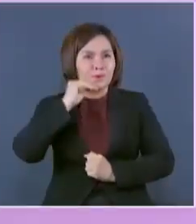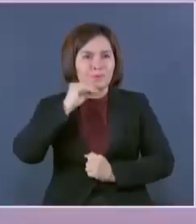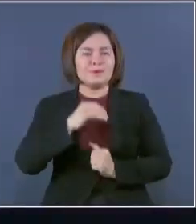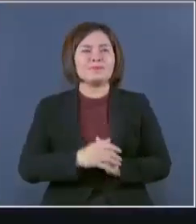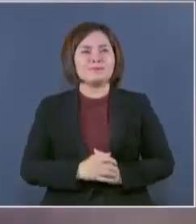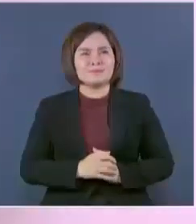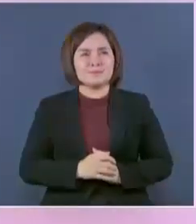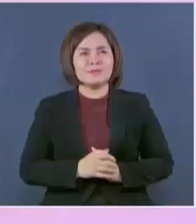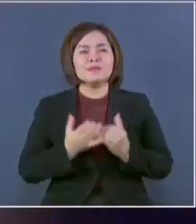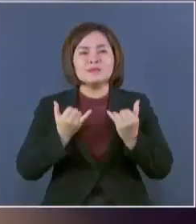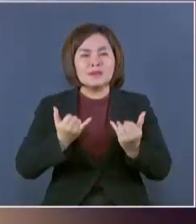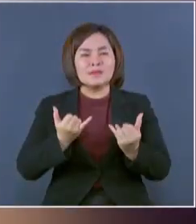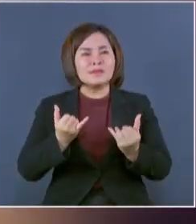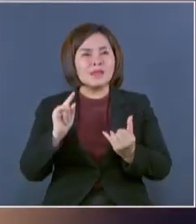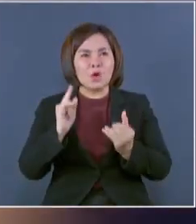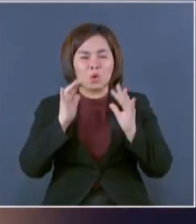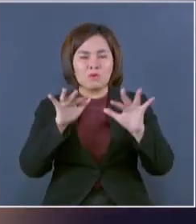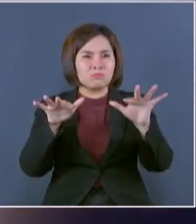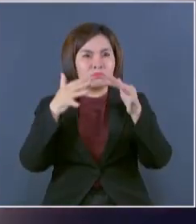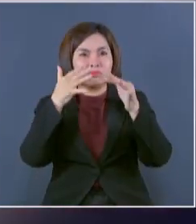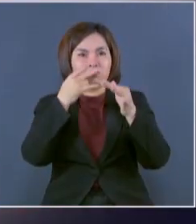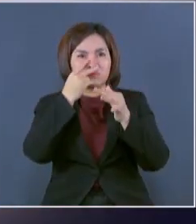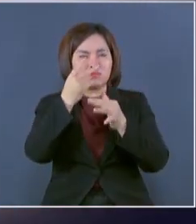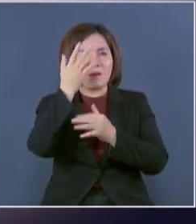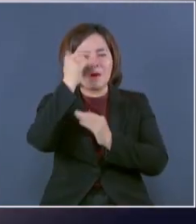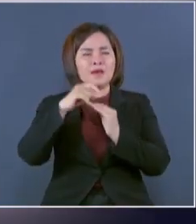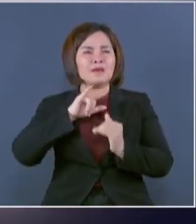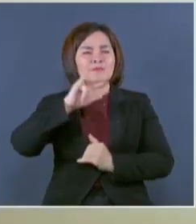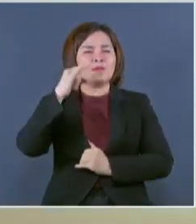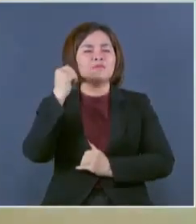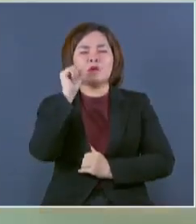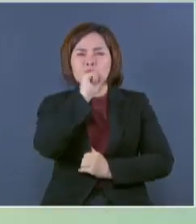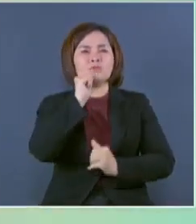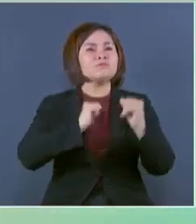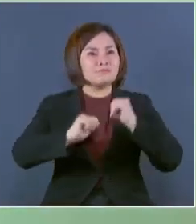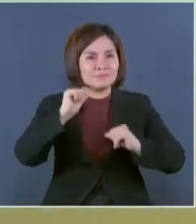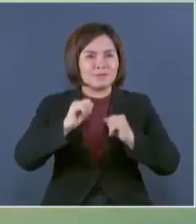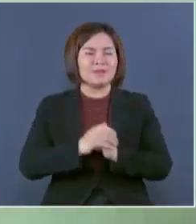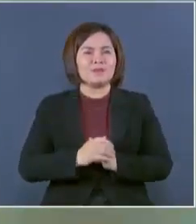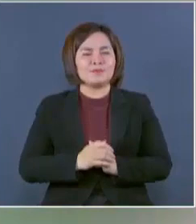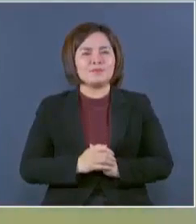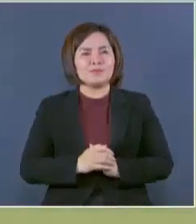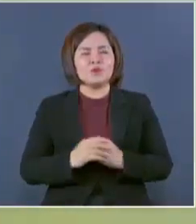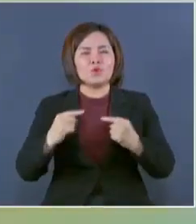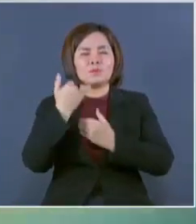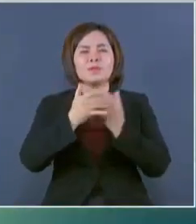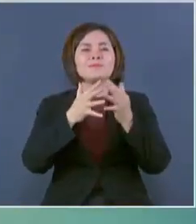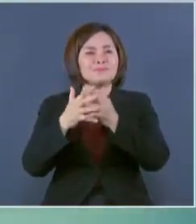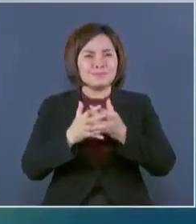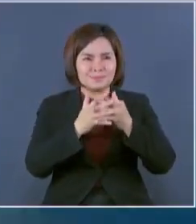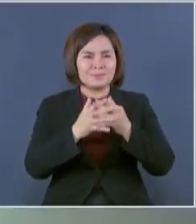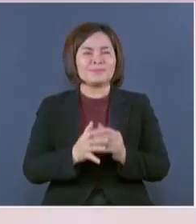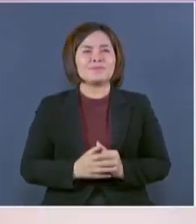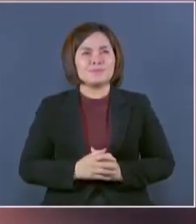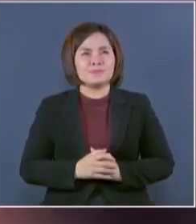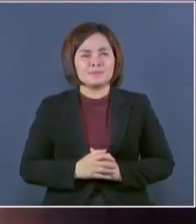วอร์เลยล่ะค่ะล่าสุดเธอก็ได้สร้างเสียงฮือฮาอีกครั้งหลังจากที่บินไปเล่นคอนเสิร์ต Born Pink World Tour ณซานฟรานซิสโกสหรัฐอเมริกานะคะ